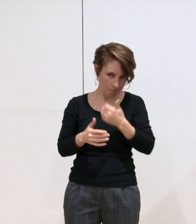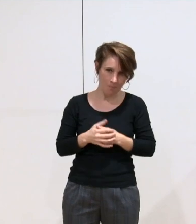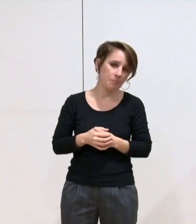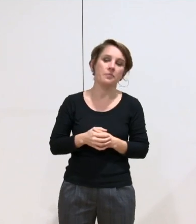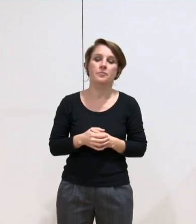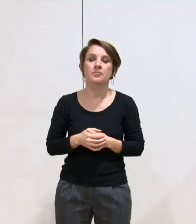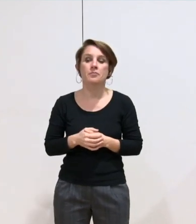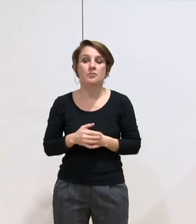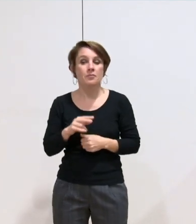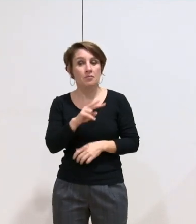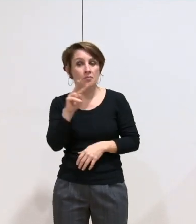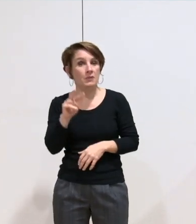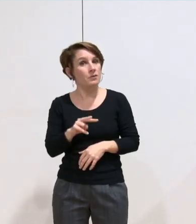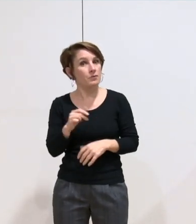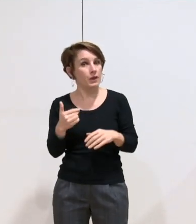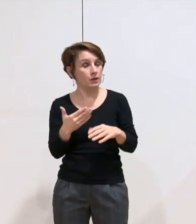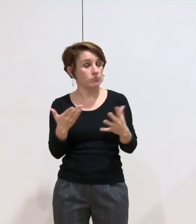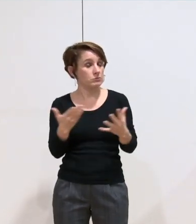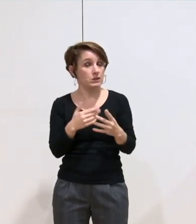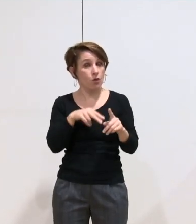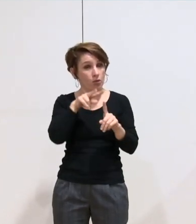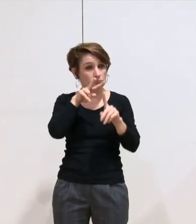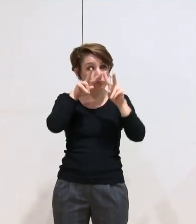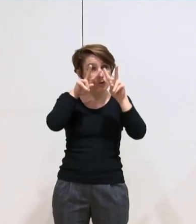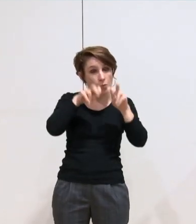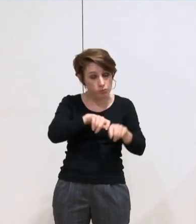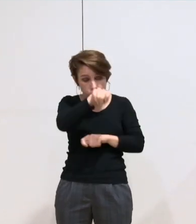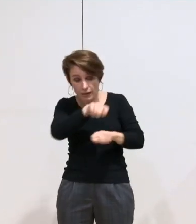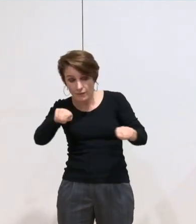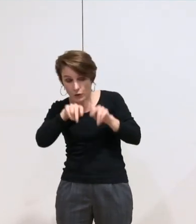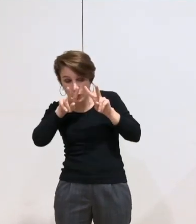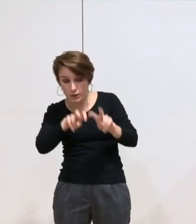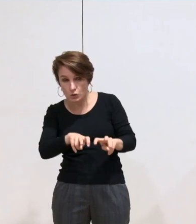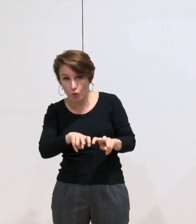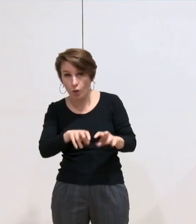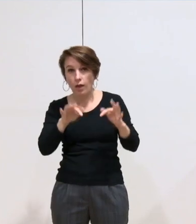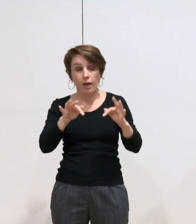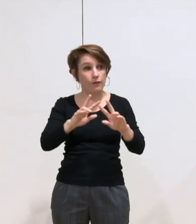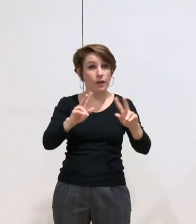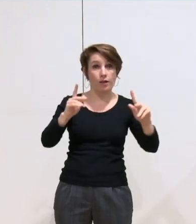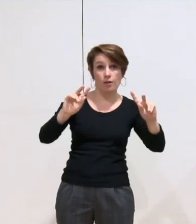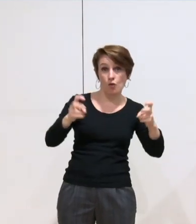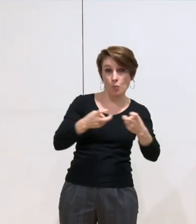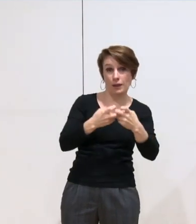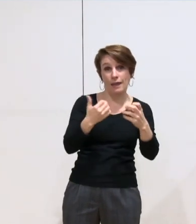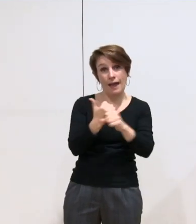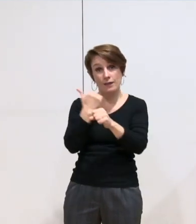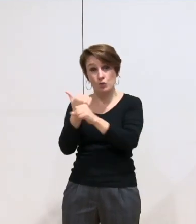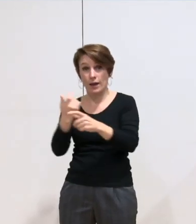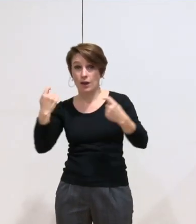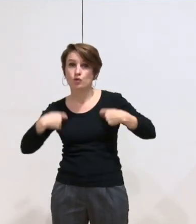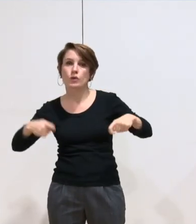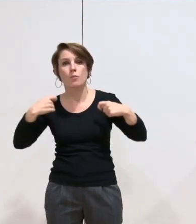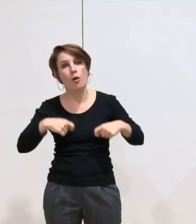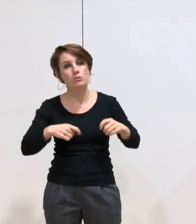il s'agit en réalité d'un audit, d'une évaluation sur un montant annuel de dépenses, selon les